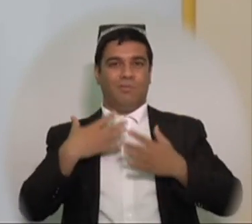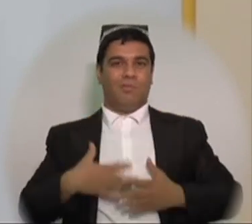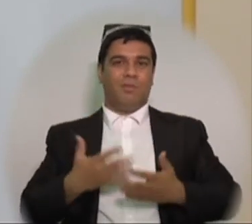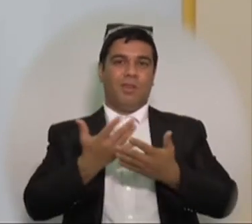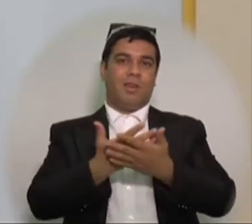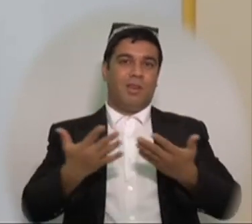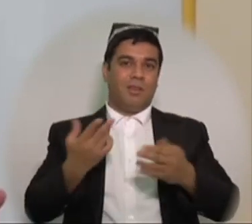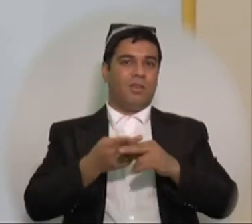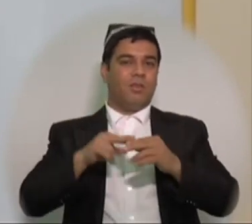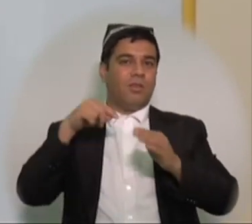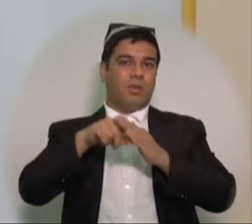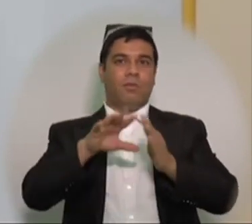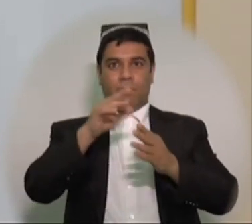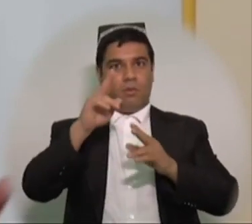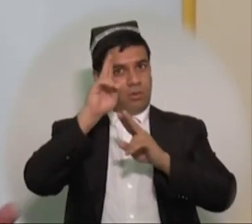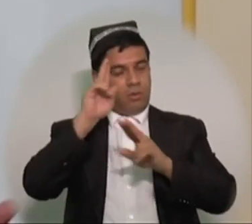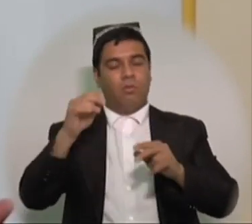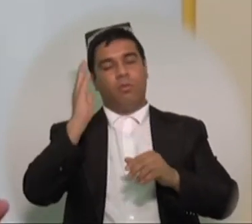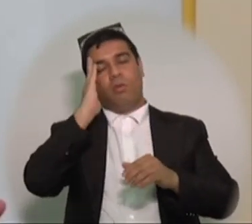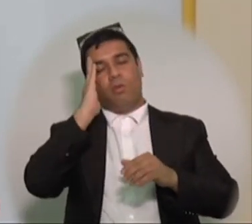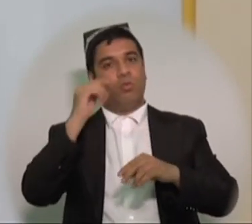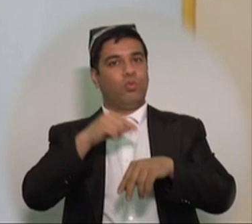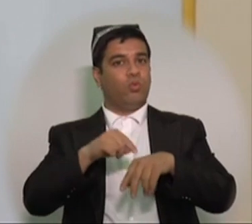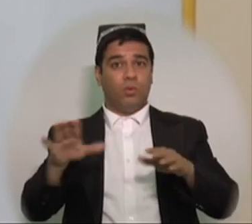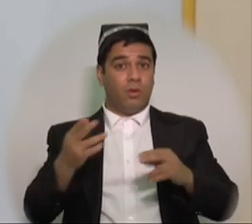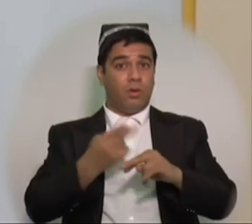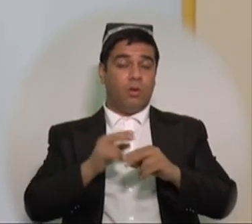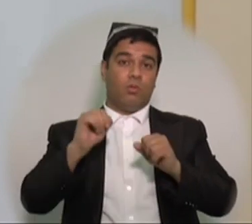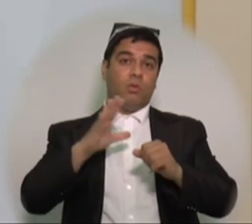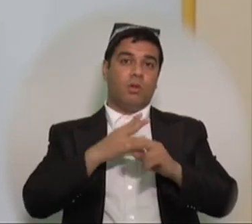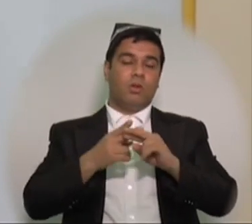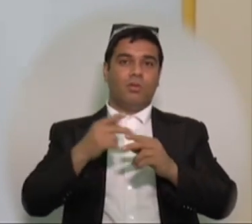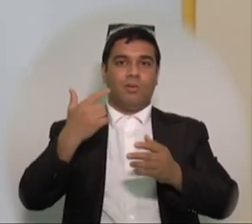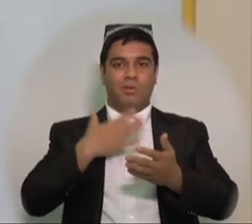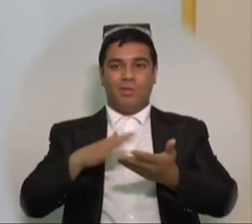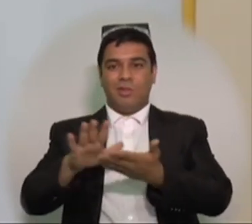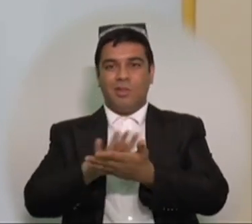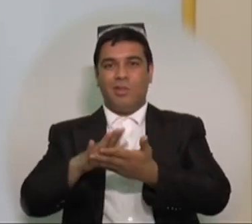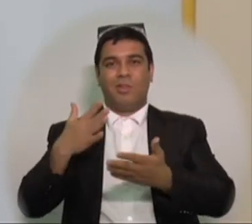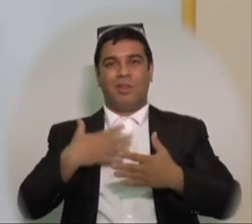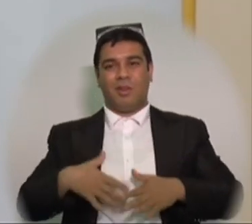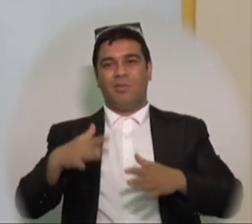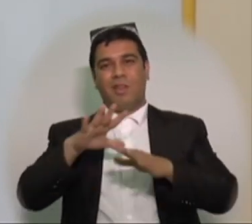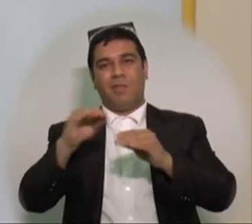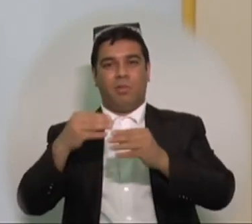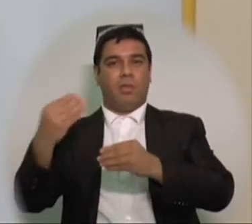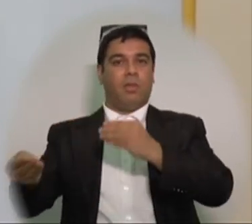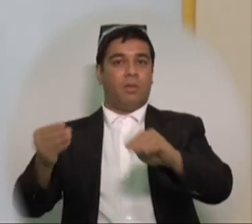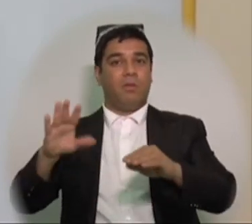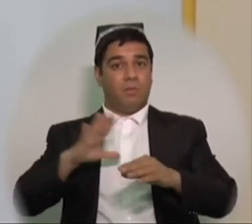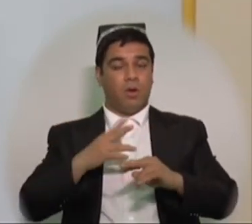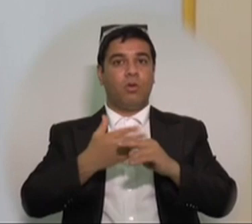mümkün, uhlaganda kandı halatı yetkenini uzayan bilmeydi, ya ki birer nesnesini yıkıştırmakan buluşu mümkün,